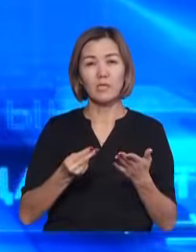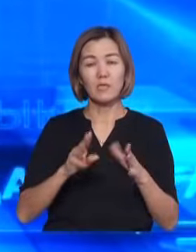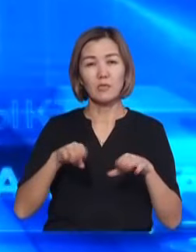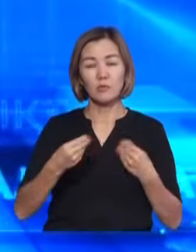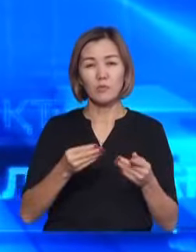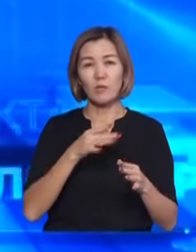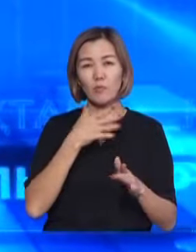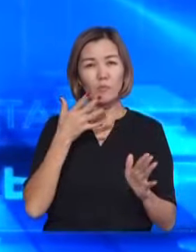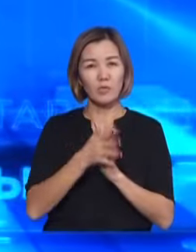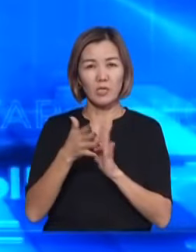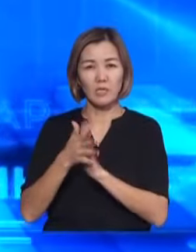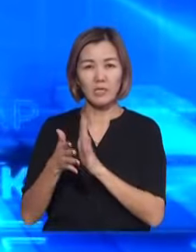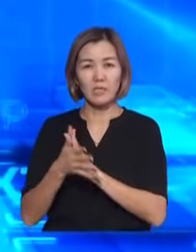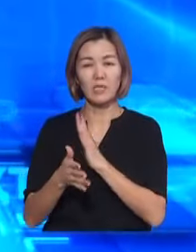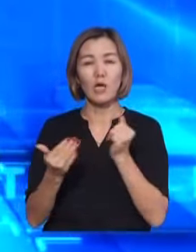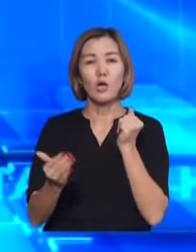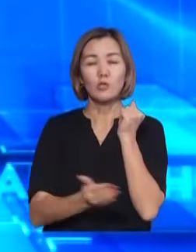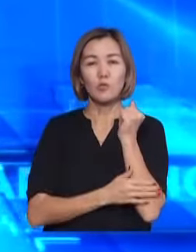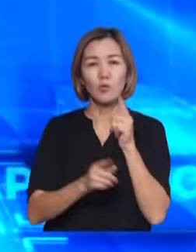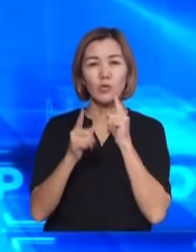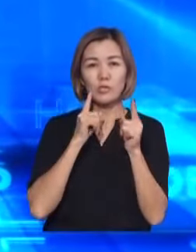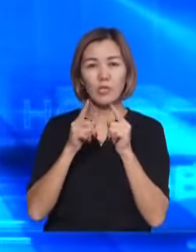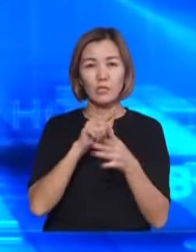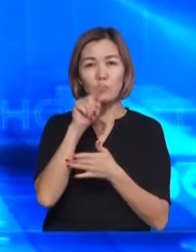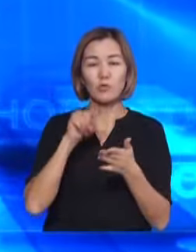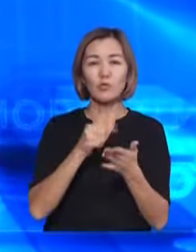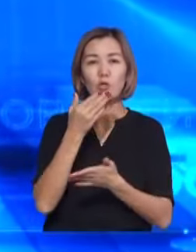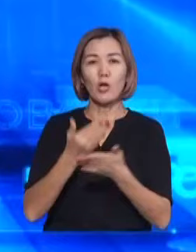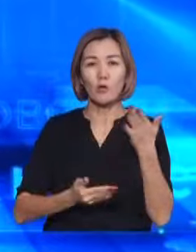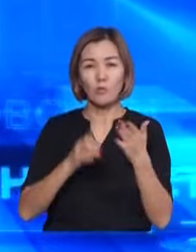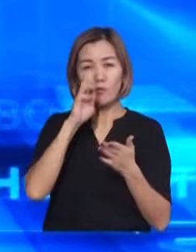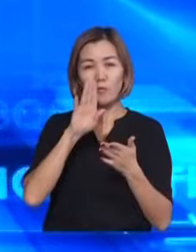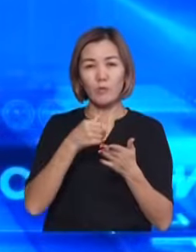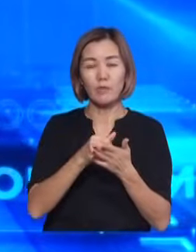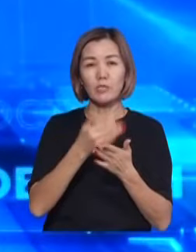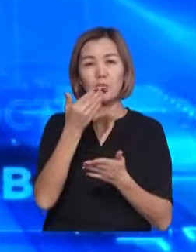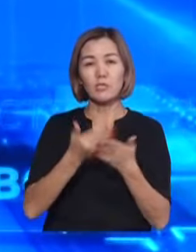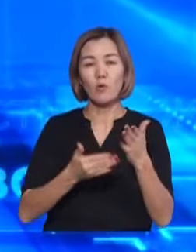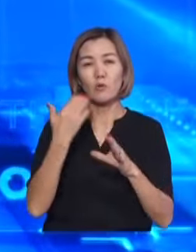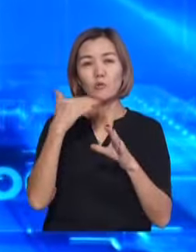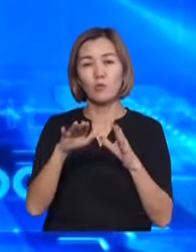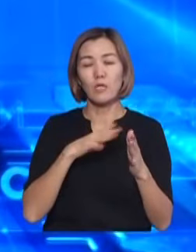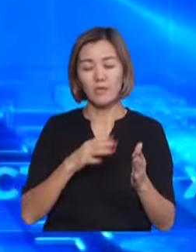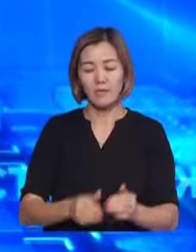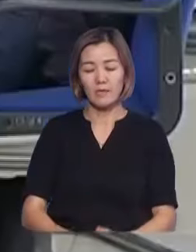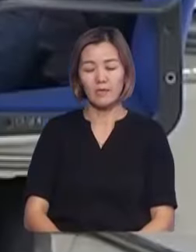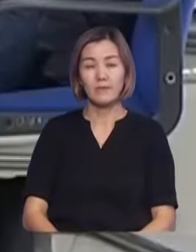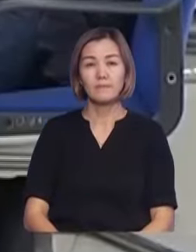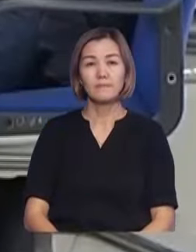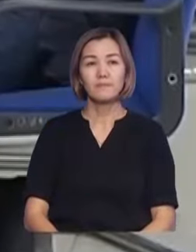жоғарғы палатасының соңғы отырысында осы мәселе бойынша сұрақ көтеріліп, үкімет басшысына сауал жолданды.